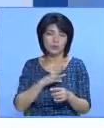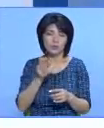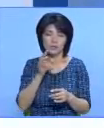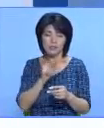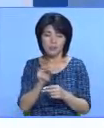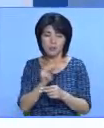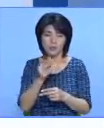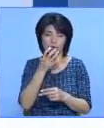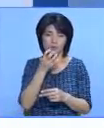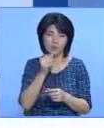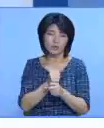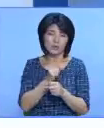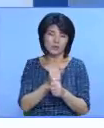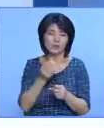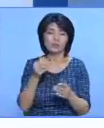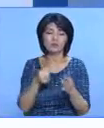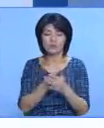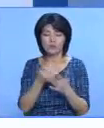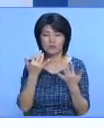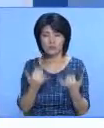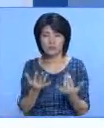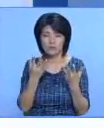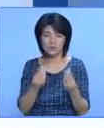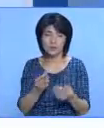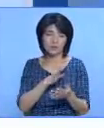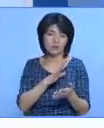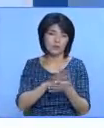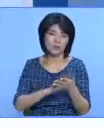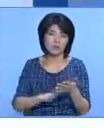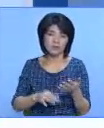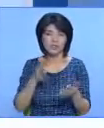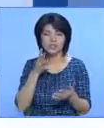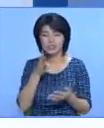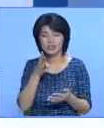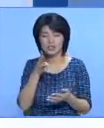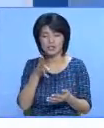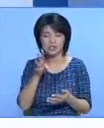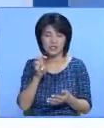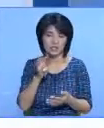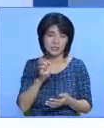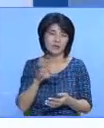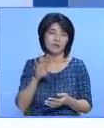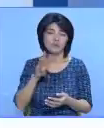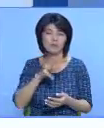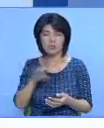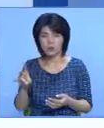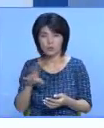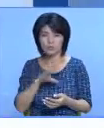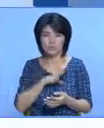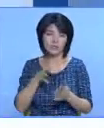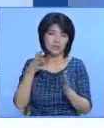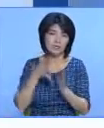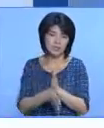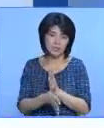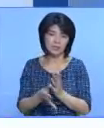дейін облыс орталығында шамамен 400 миллион теңгенің күрделі және ағымдық жөндеу жұмыстары жасалған. Бұл туралы әкімдікте өткен